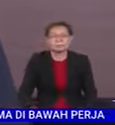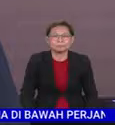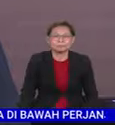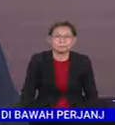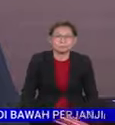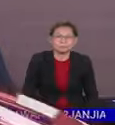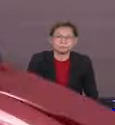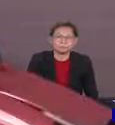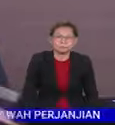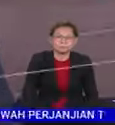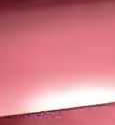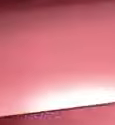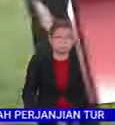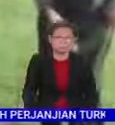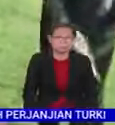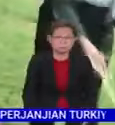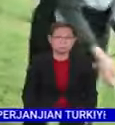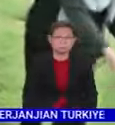produk.